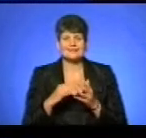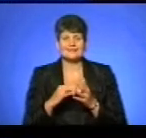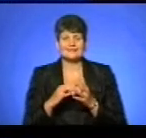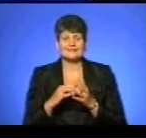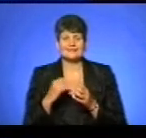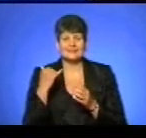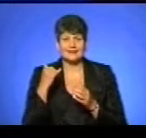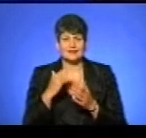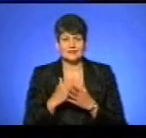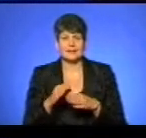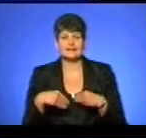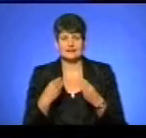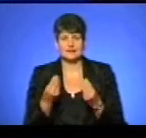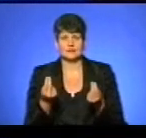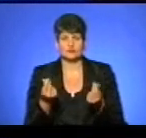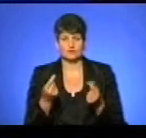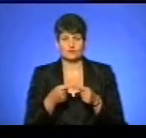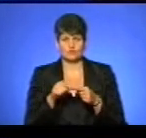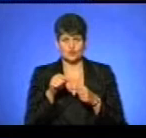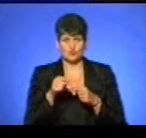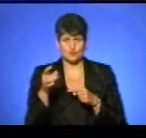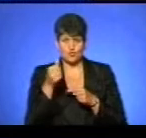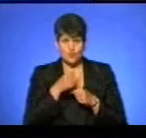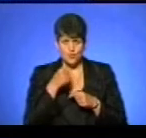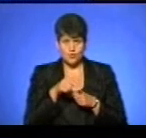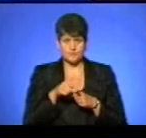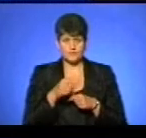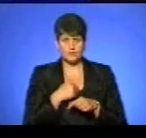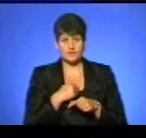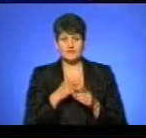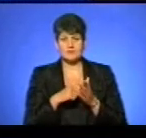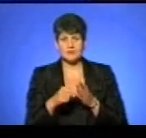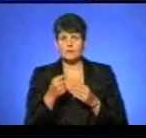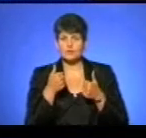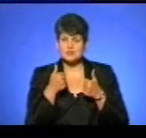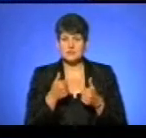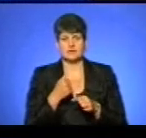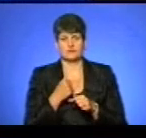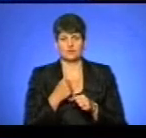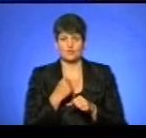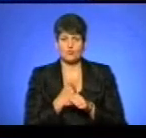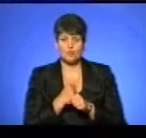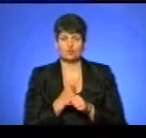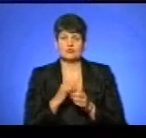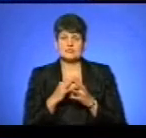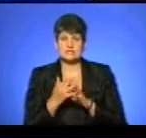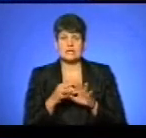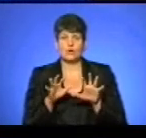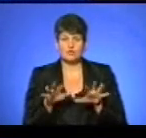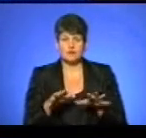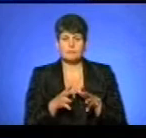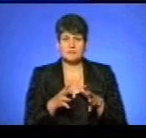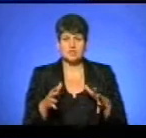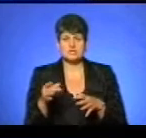надано дотація в цьому році. І я би хотів відмітити позитивну роботу сільських голів. В більшості